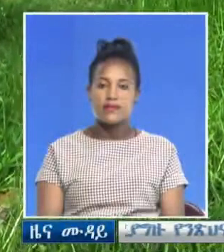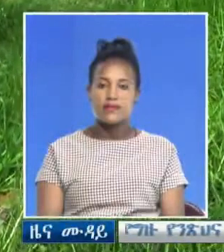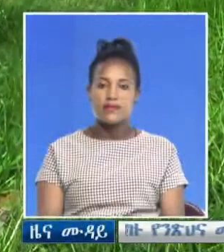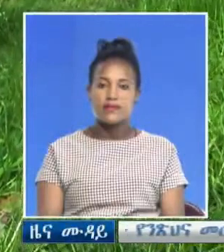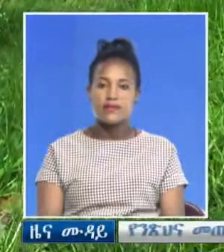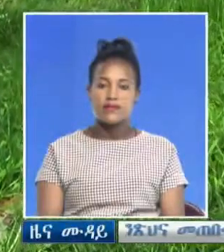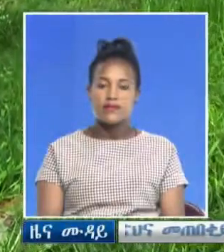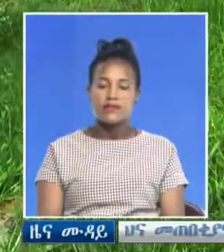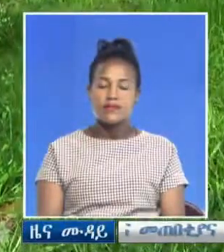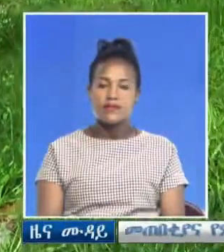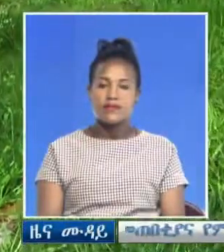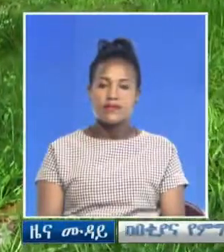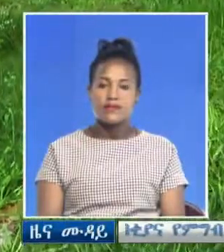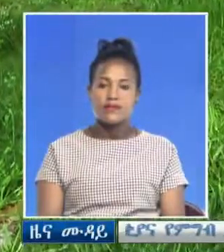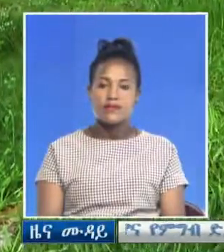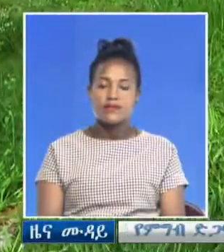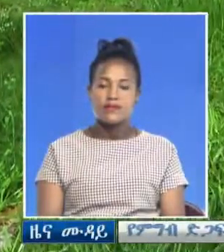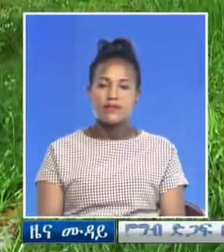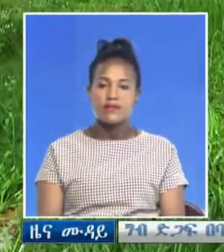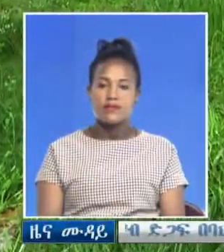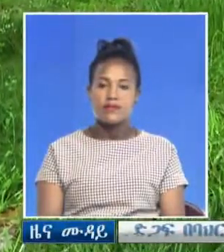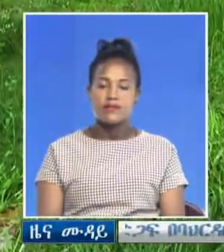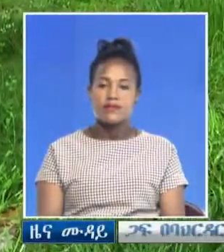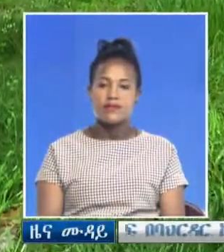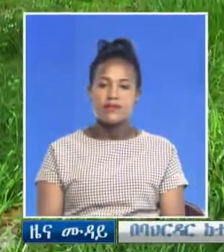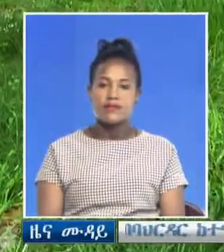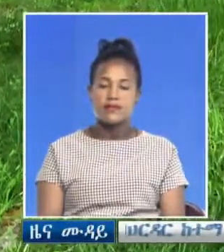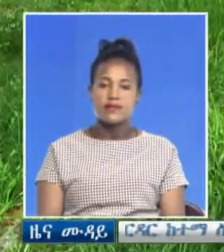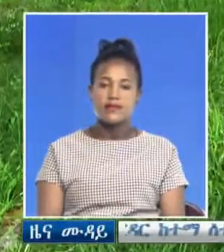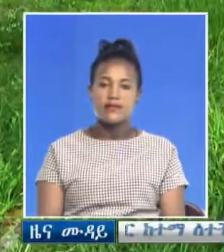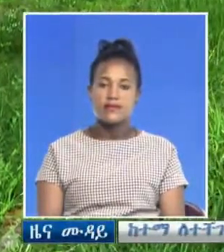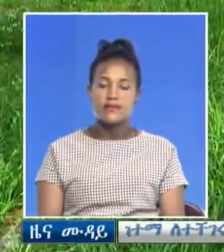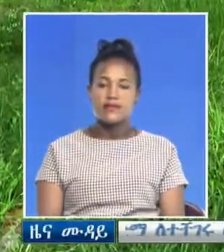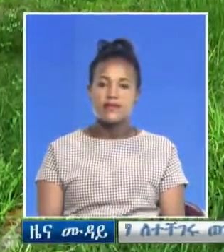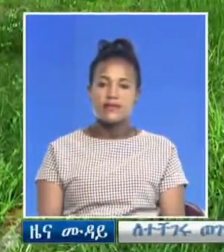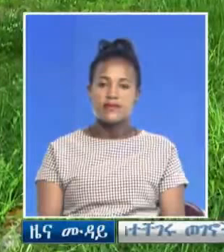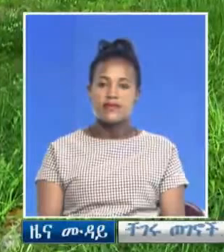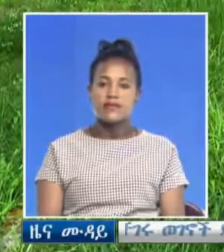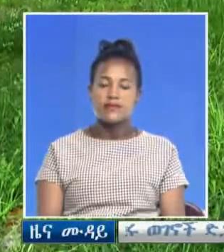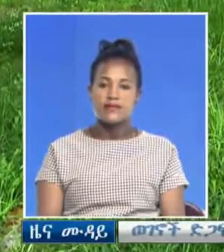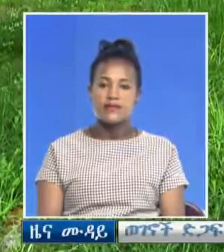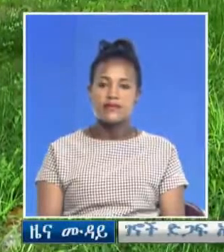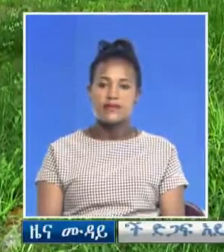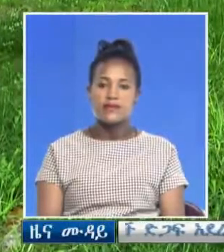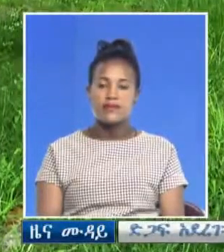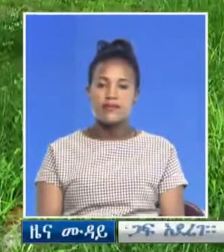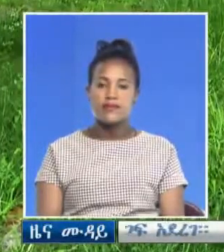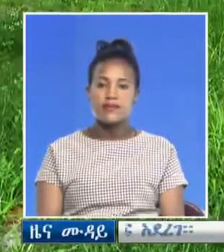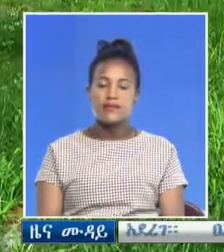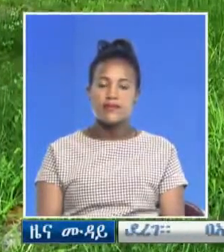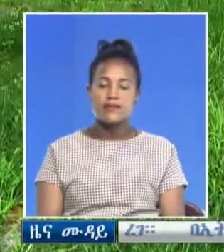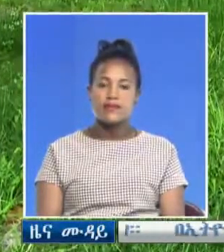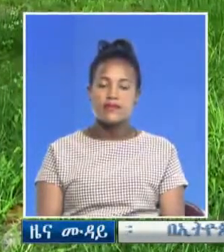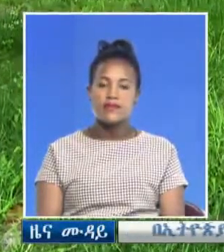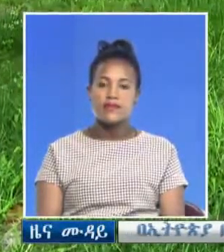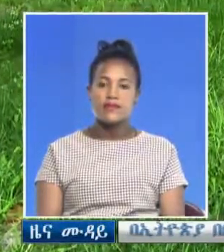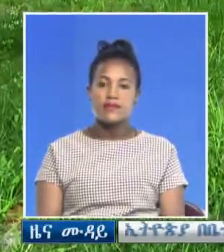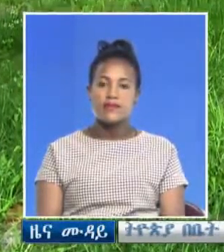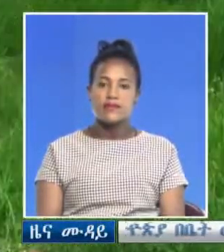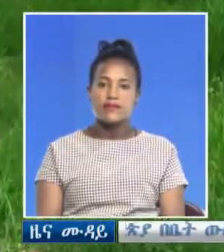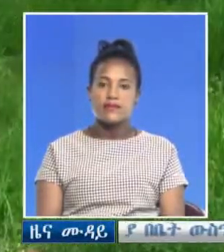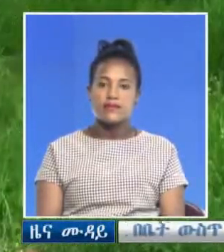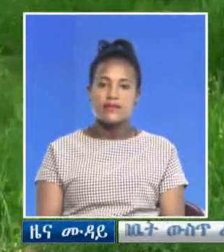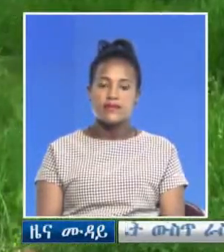ሜዳ አበሉሴ አንቺ አበሉሴ ይረግፋል እስከ ቀሚስ እርግፍ ግፍ እስከ